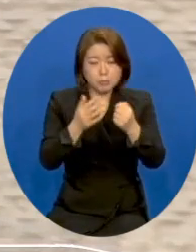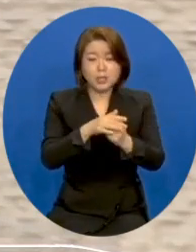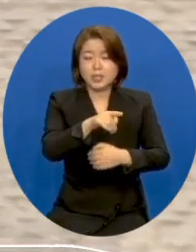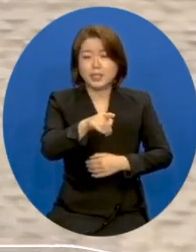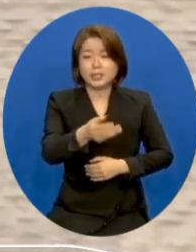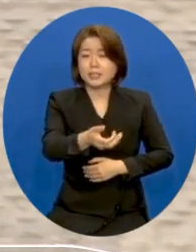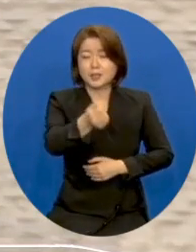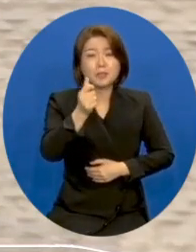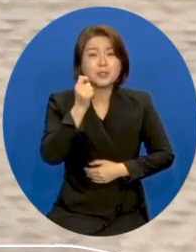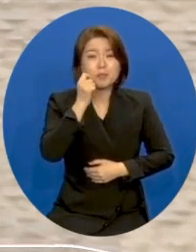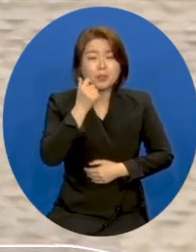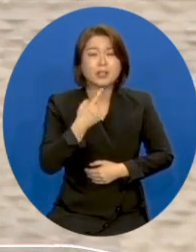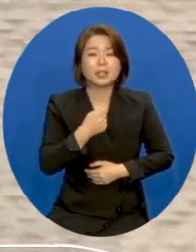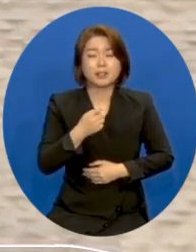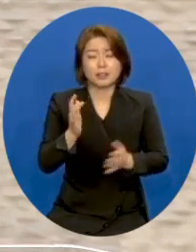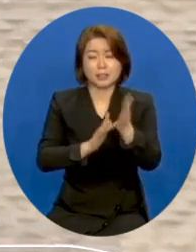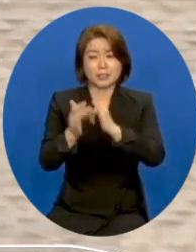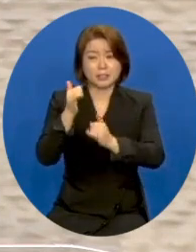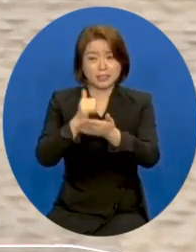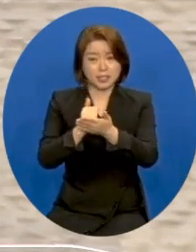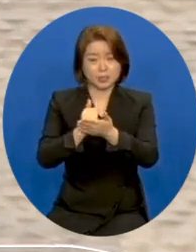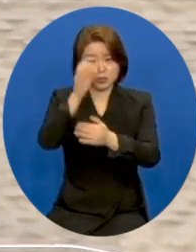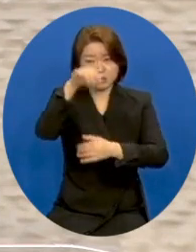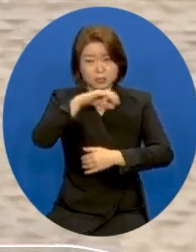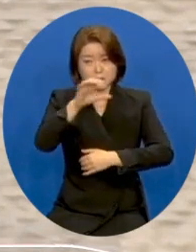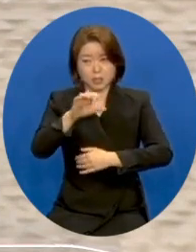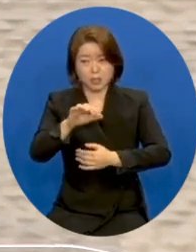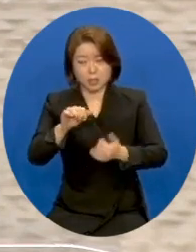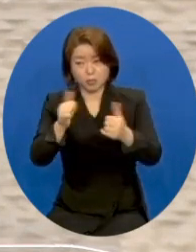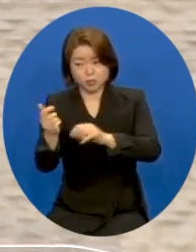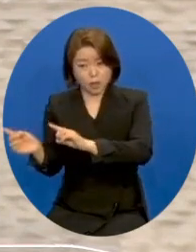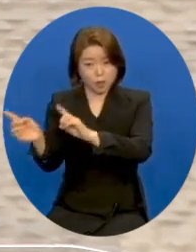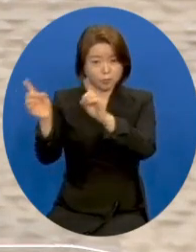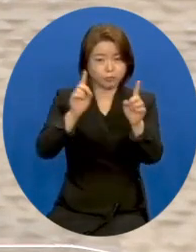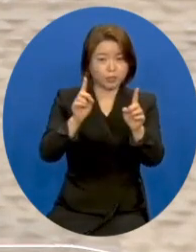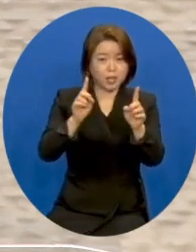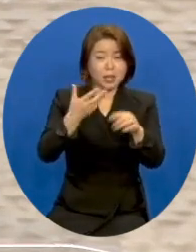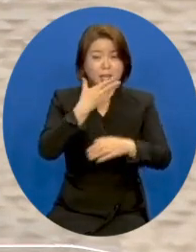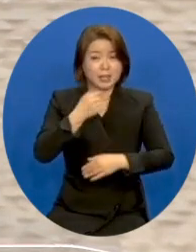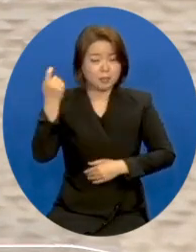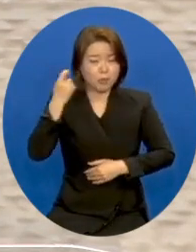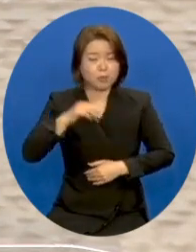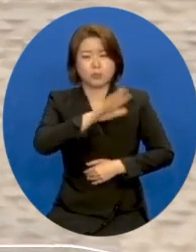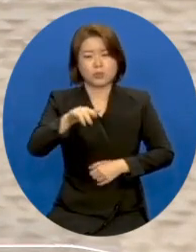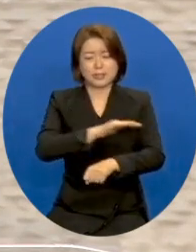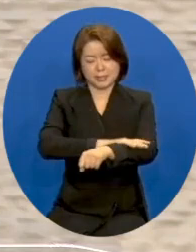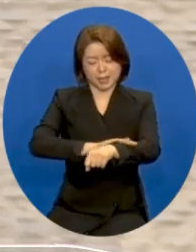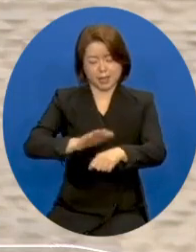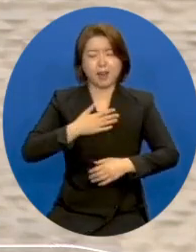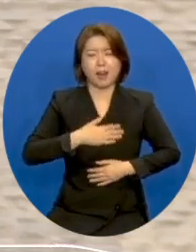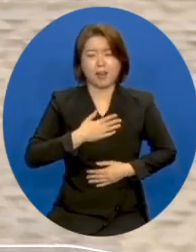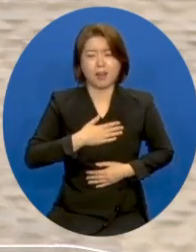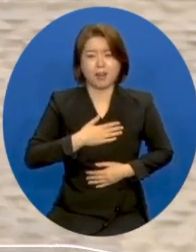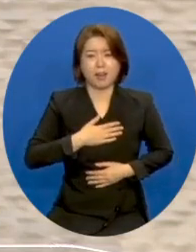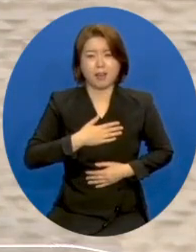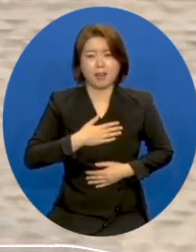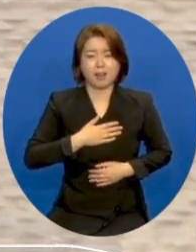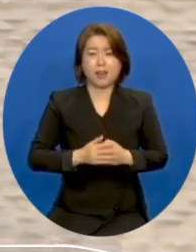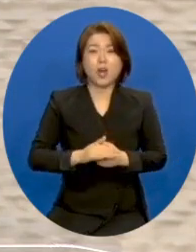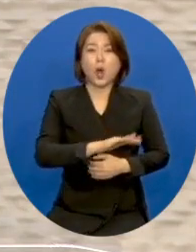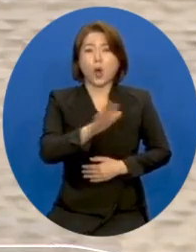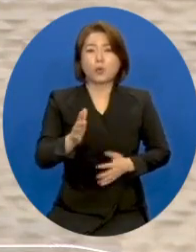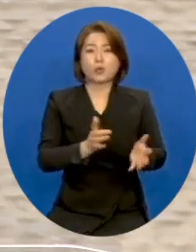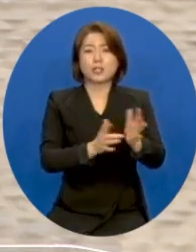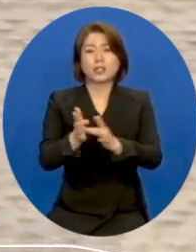못했던 예수님의 십자가와 부활의 복음을 우리는 너무나 잘 알고 있습니다. 우리는